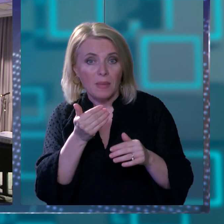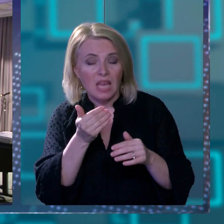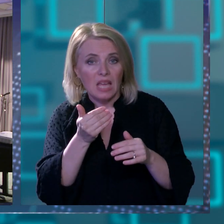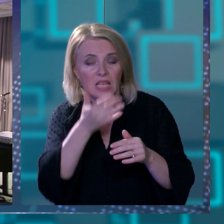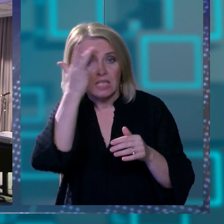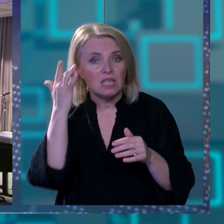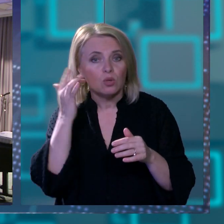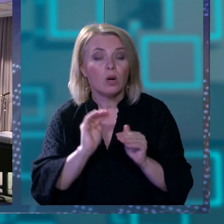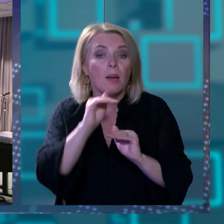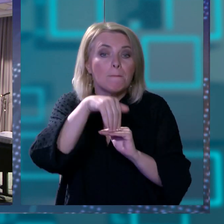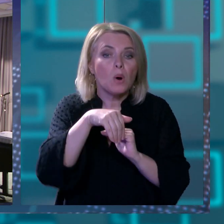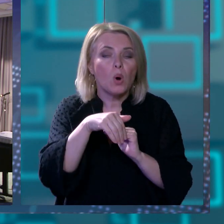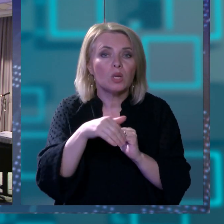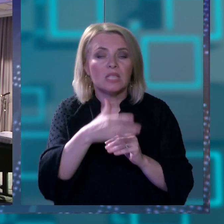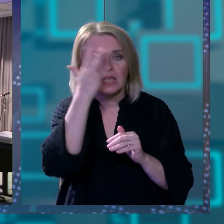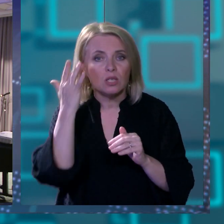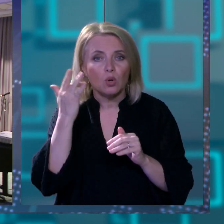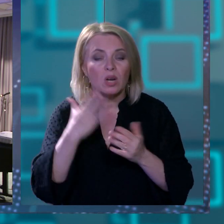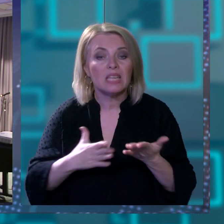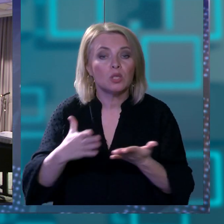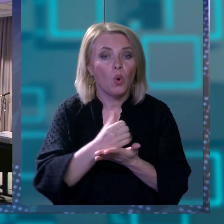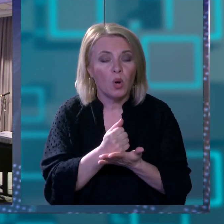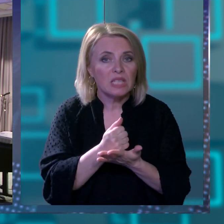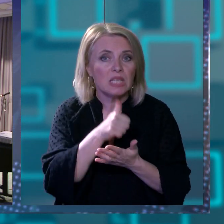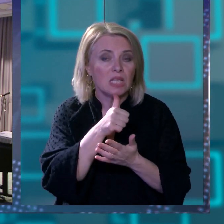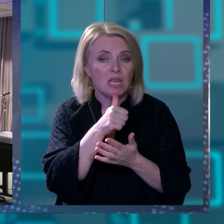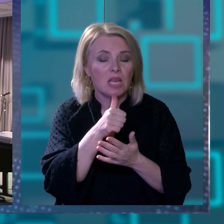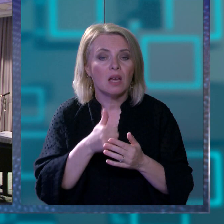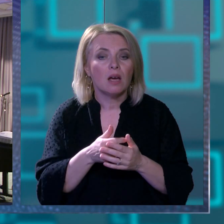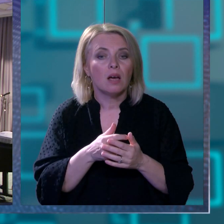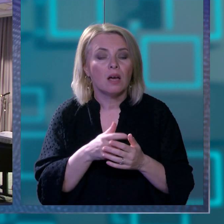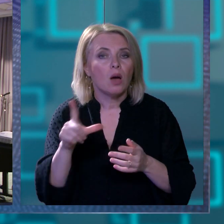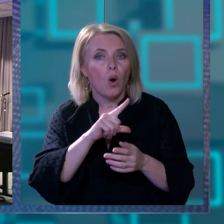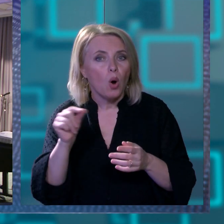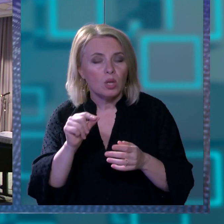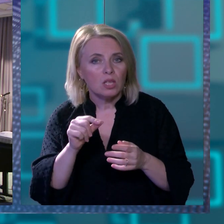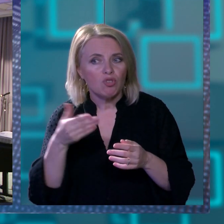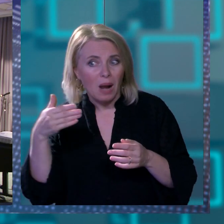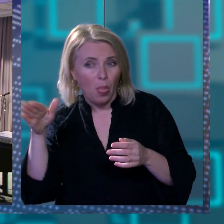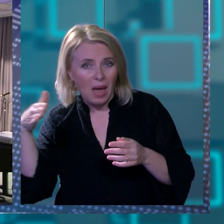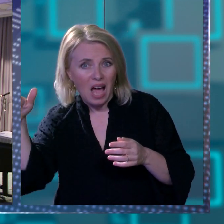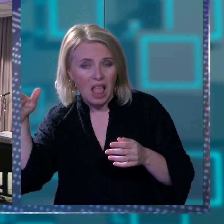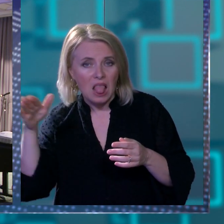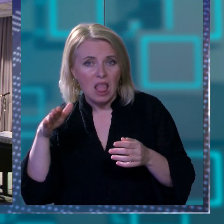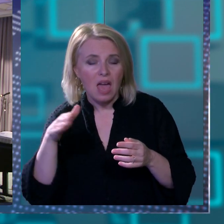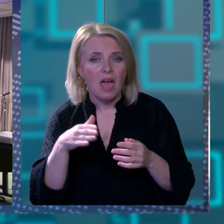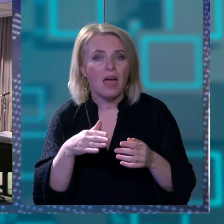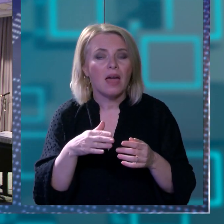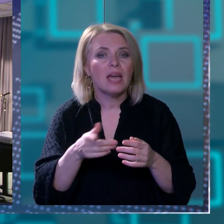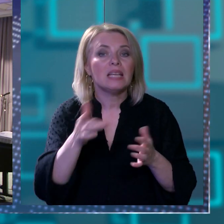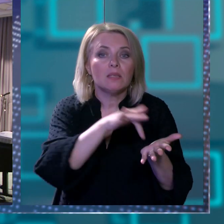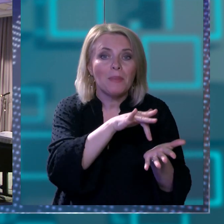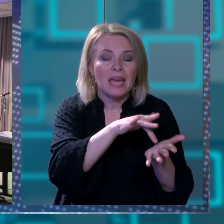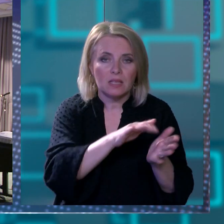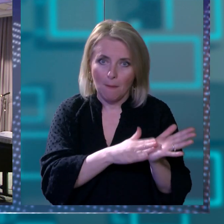predsezoni i postsezoni iskoristiti, maknuti se iz destinacija poput Dubrovnika i Korčule